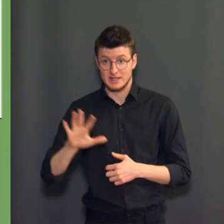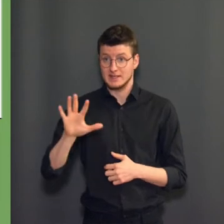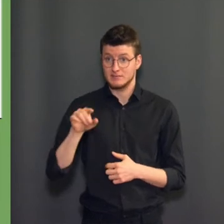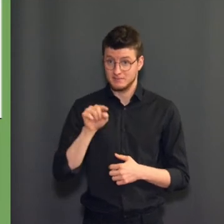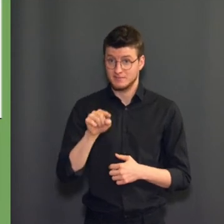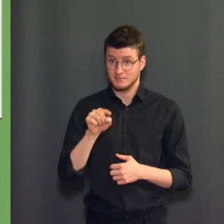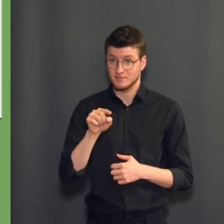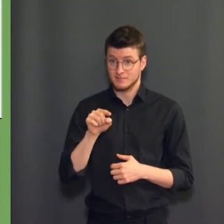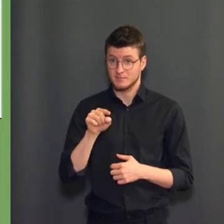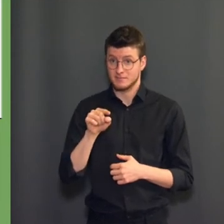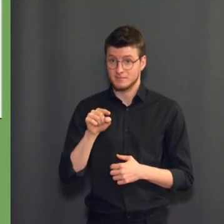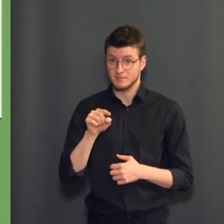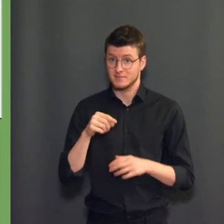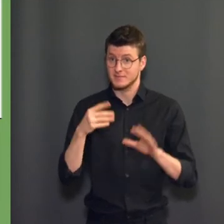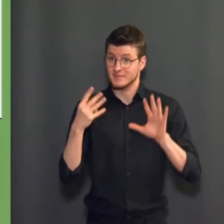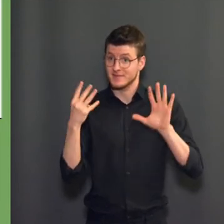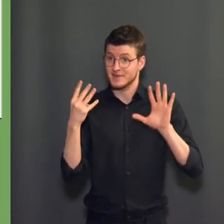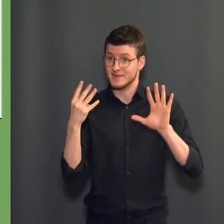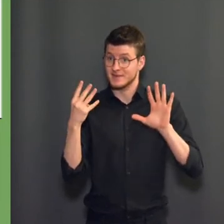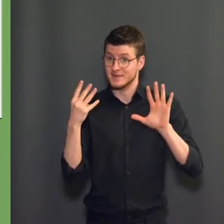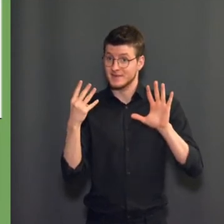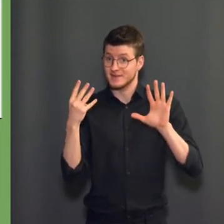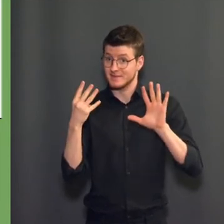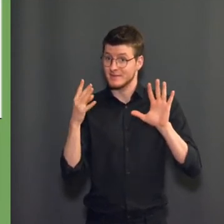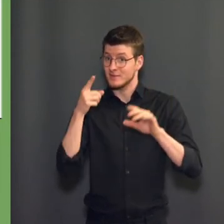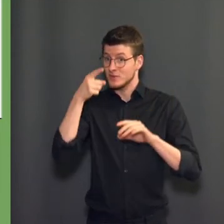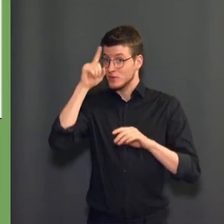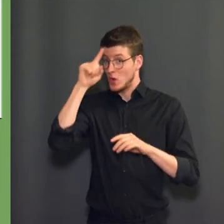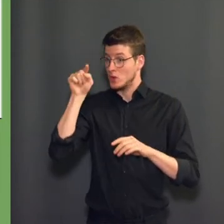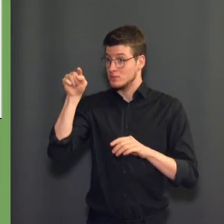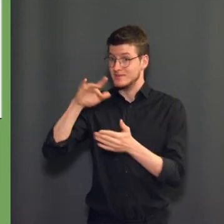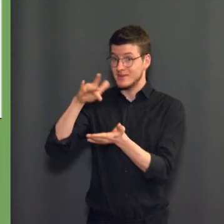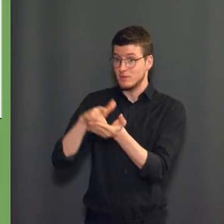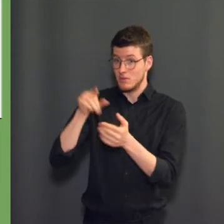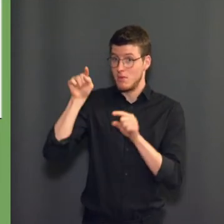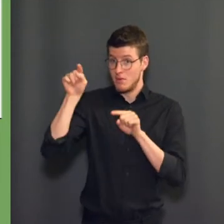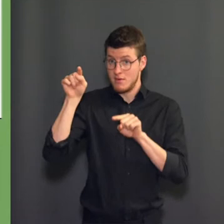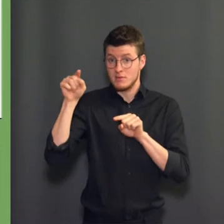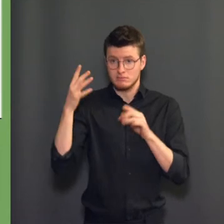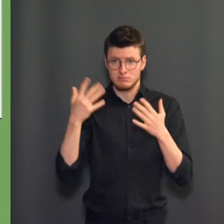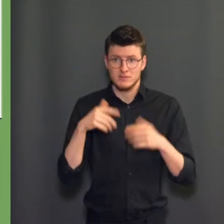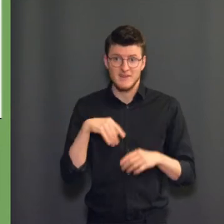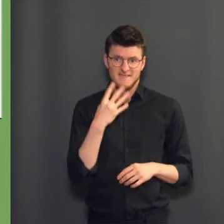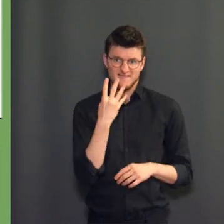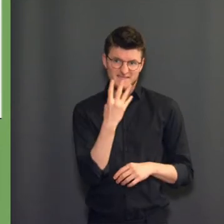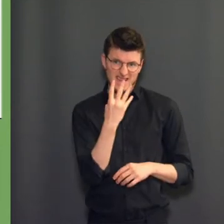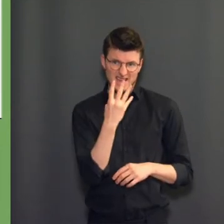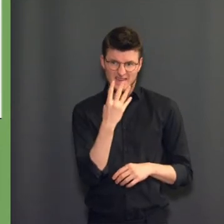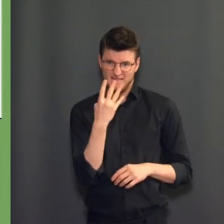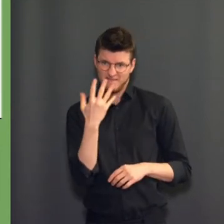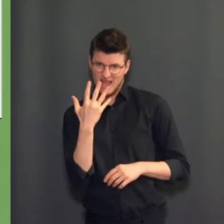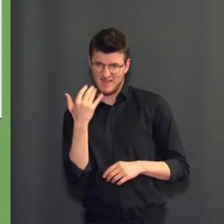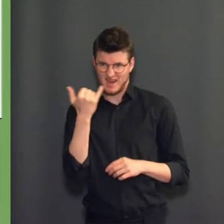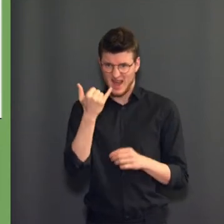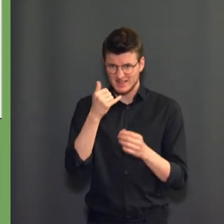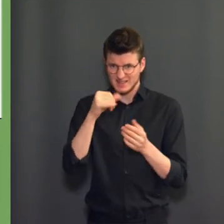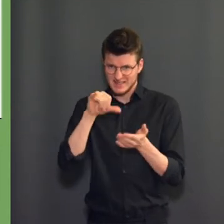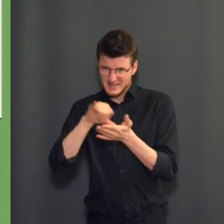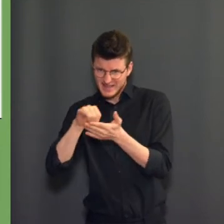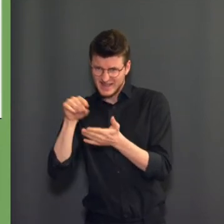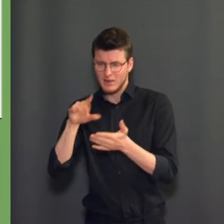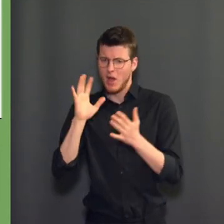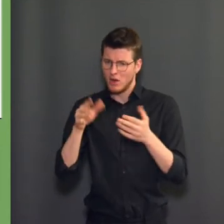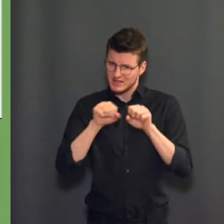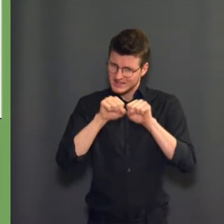het systeem gebruiken. De lijst van deze centra vind je op jemevaccine.be